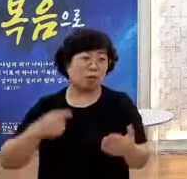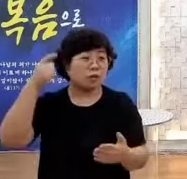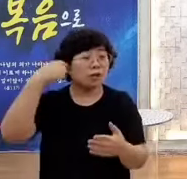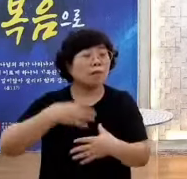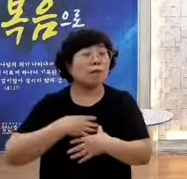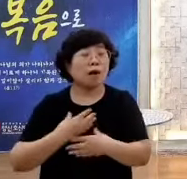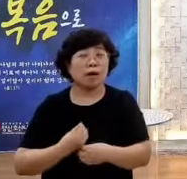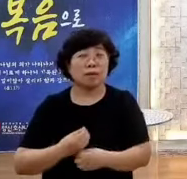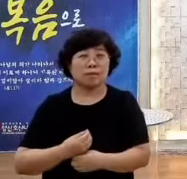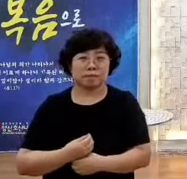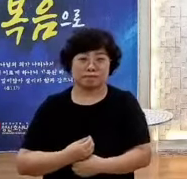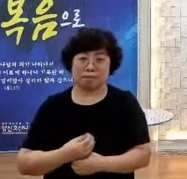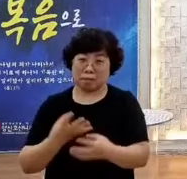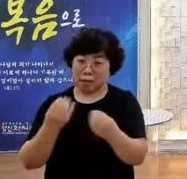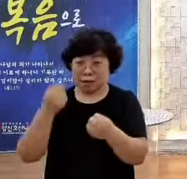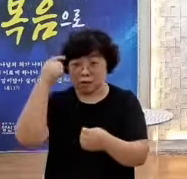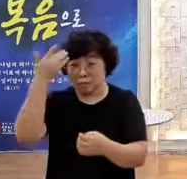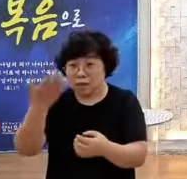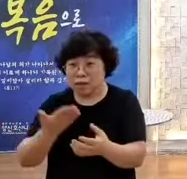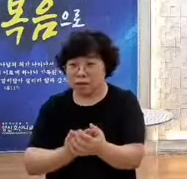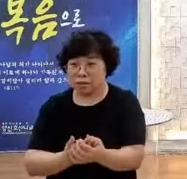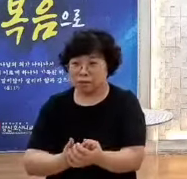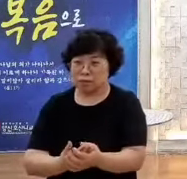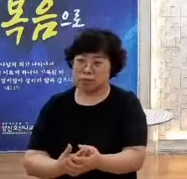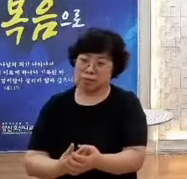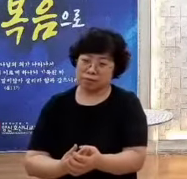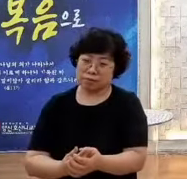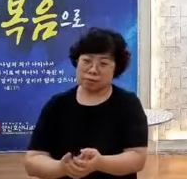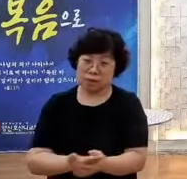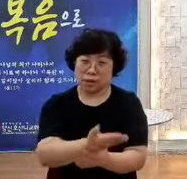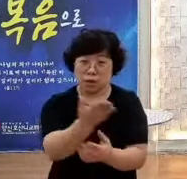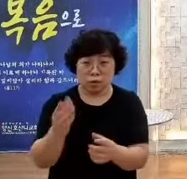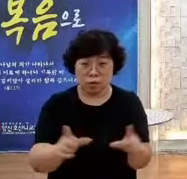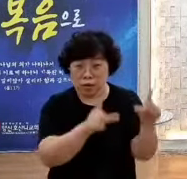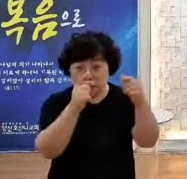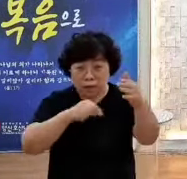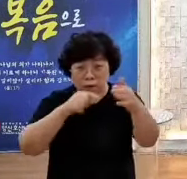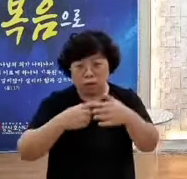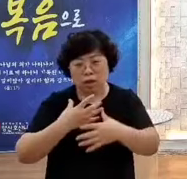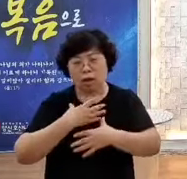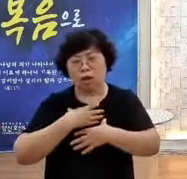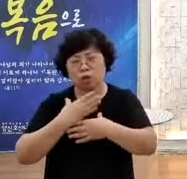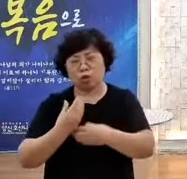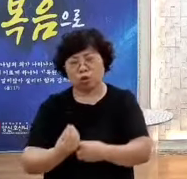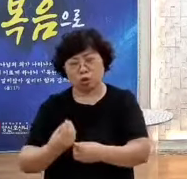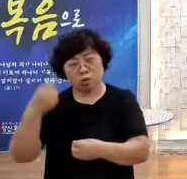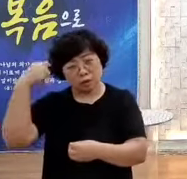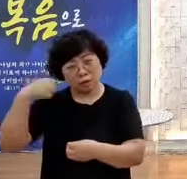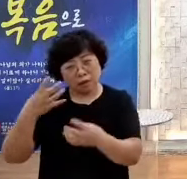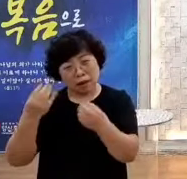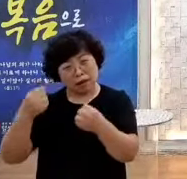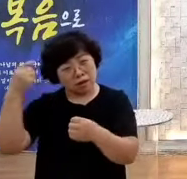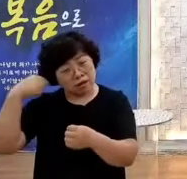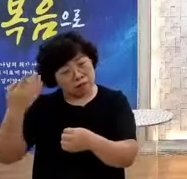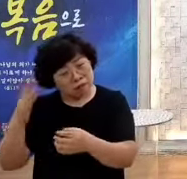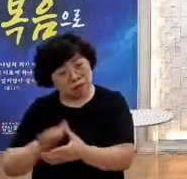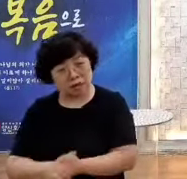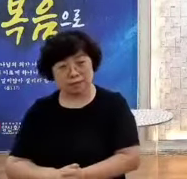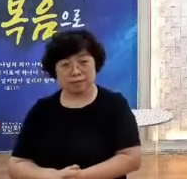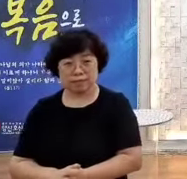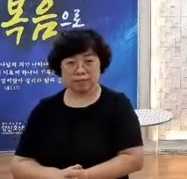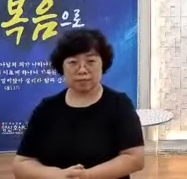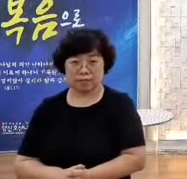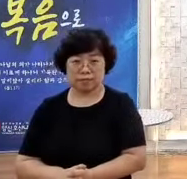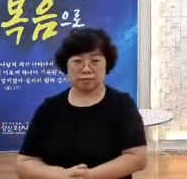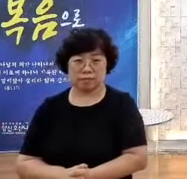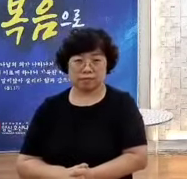이 안도감이라는 이 마음. 여러분, 이걸 자주 느끼고 살수록 그게 최고의